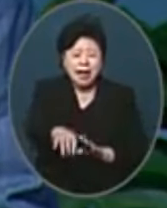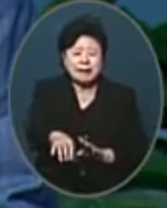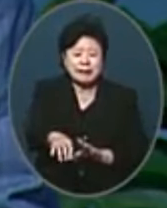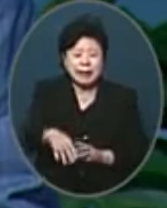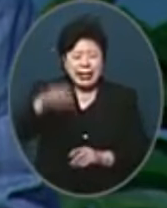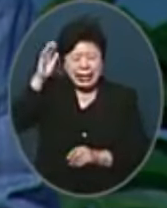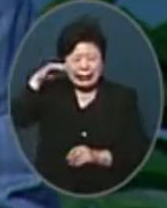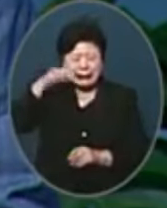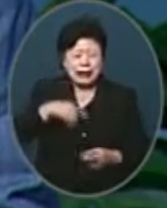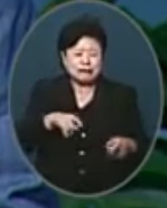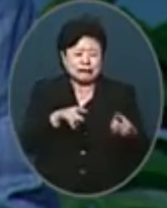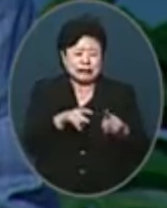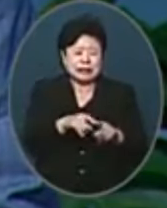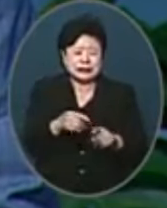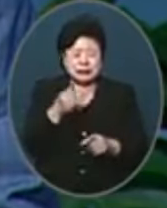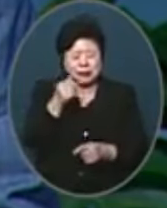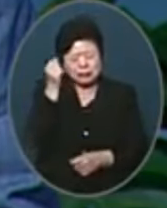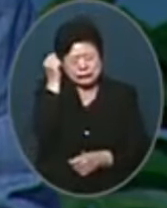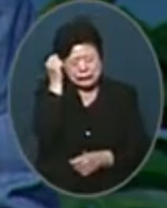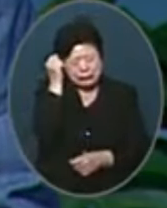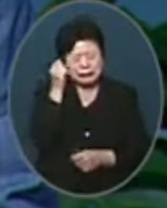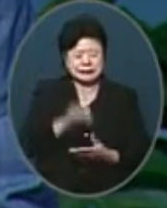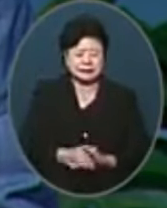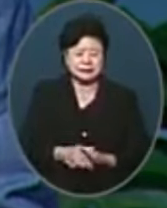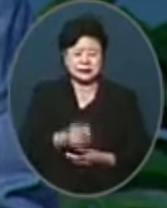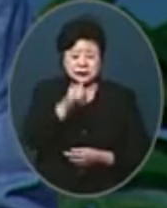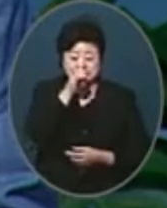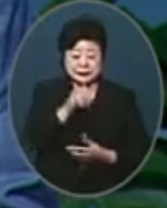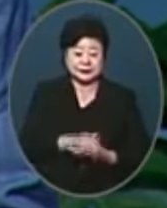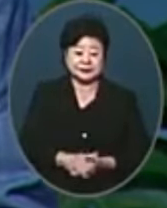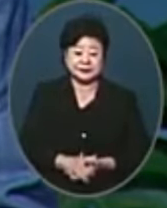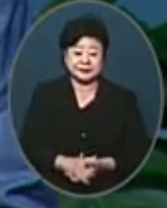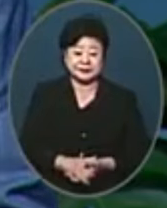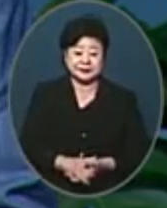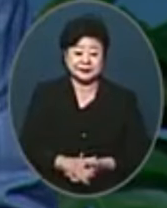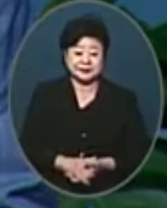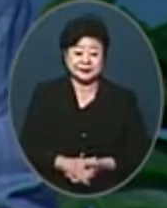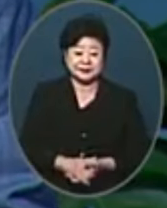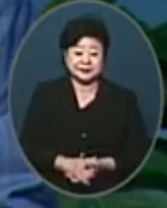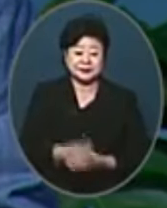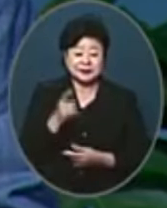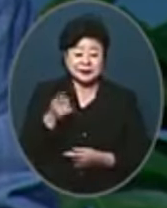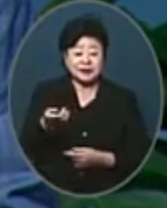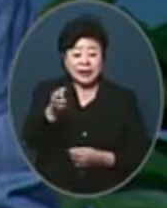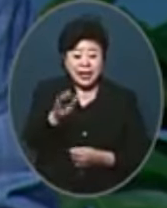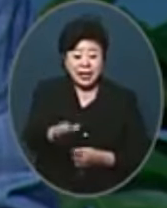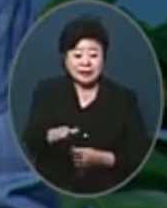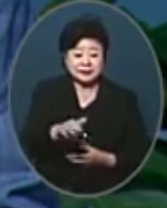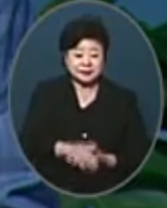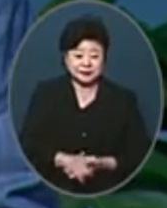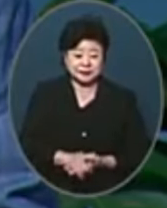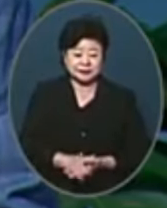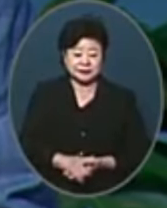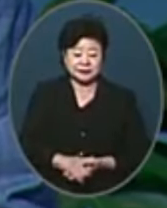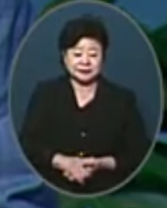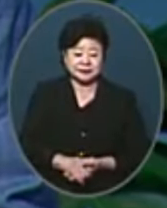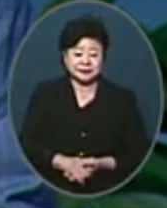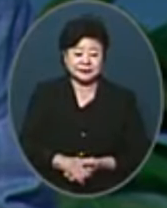개들과 같이 먹고 자고 있었습니다. 그러나 그